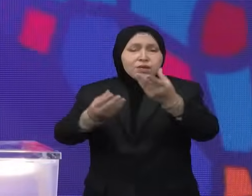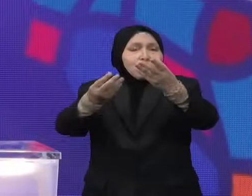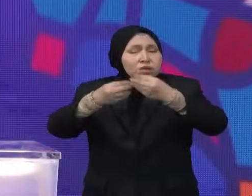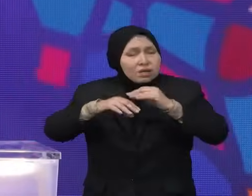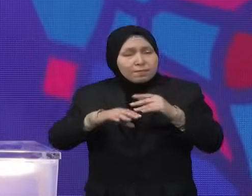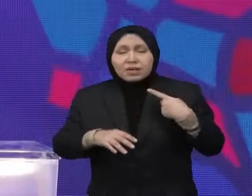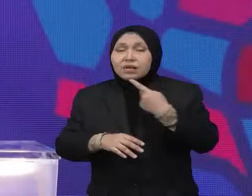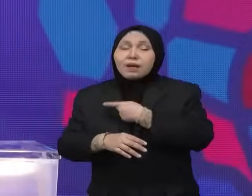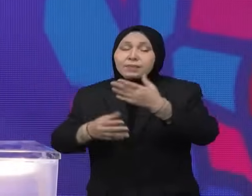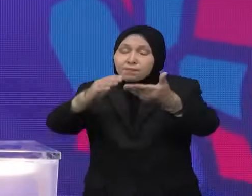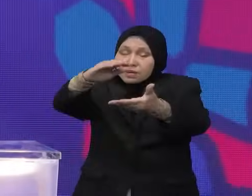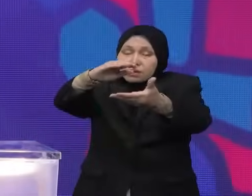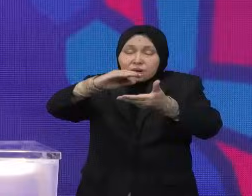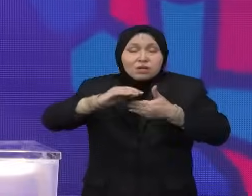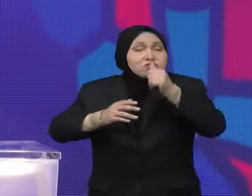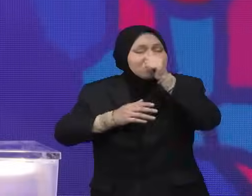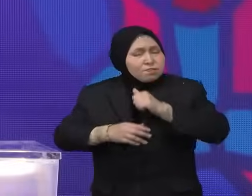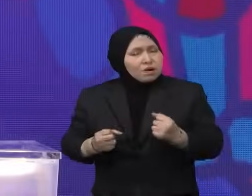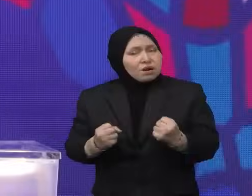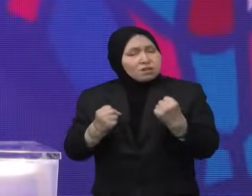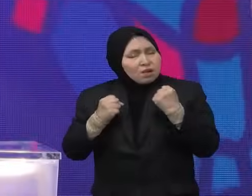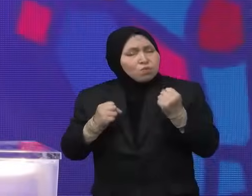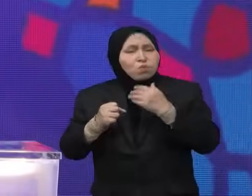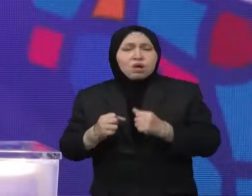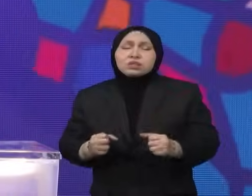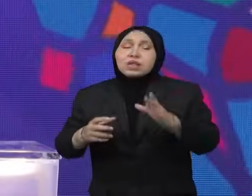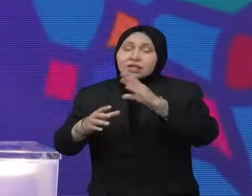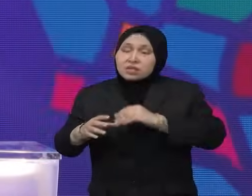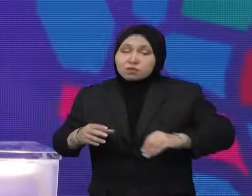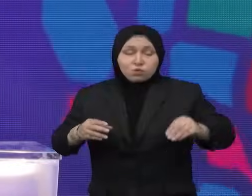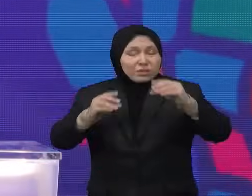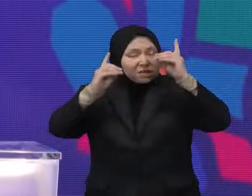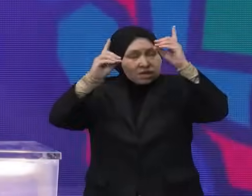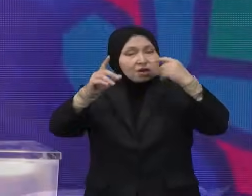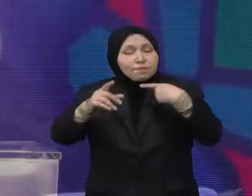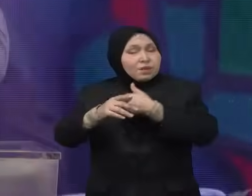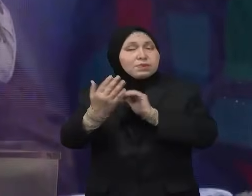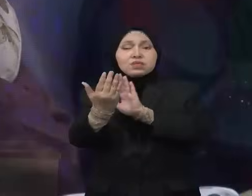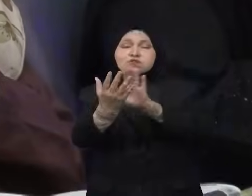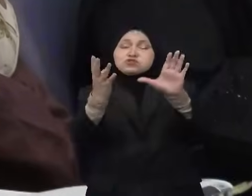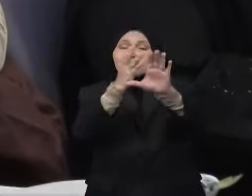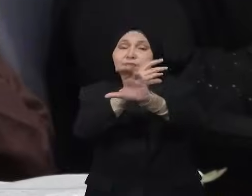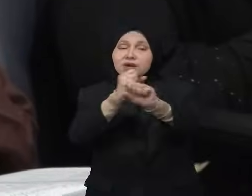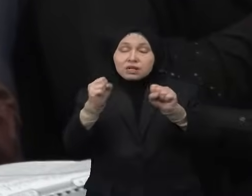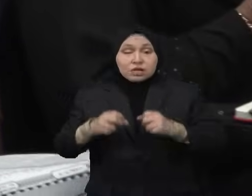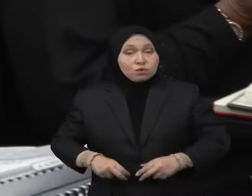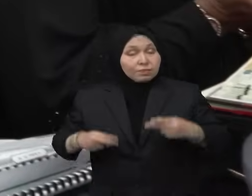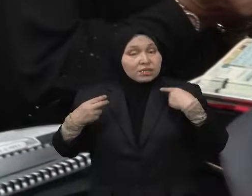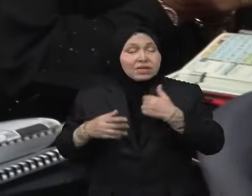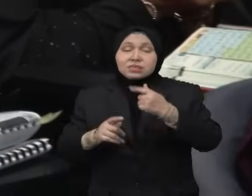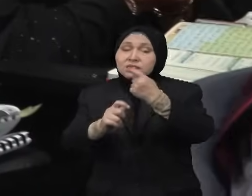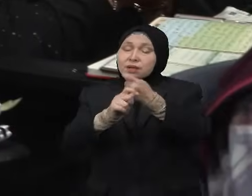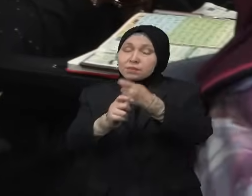kepada kami, bekalkanlah kepada kami kesabaran yang kuat, yang jitu, ya Allah, dalam diri kami semua, ya Allah, untuk menghadapi cabaran ini, ya Allah.